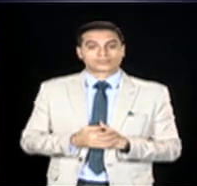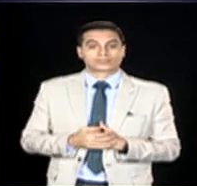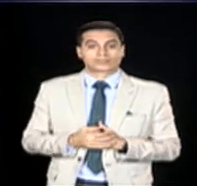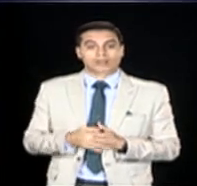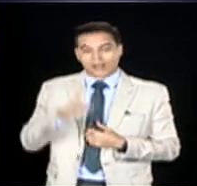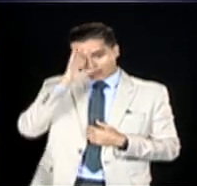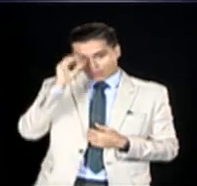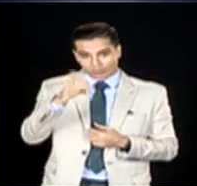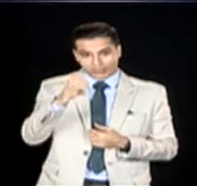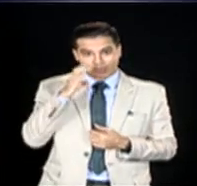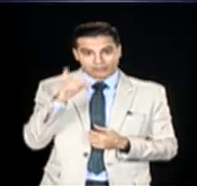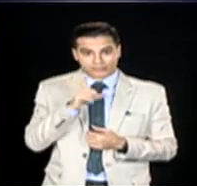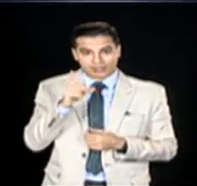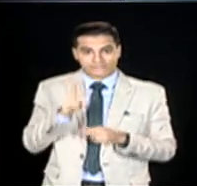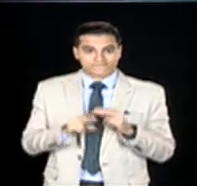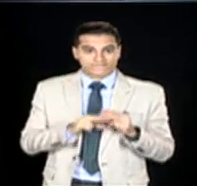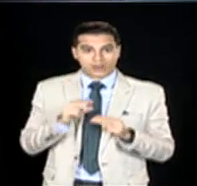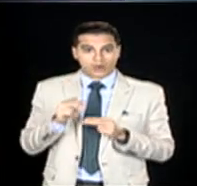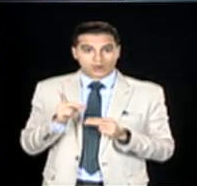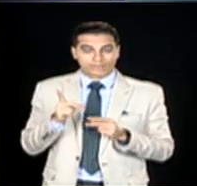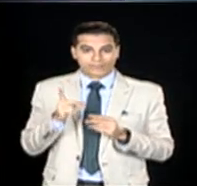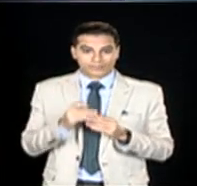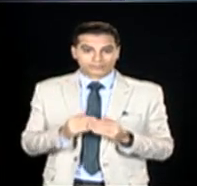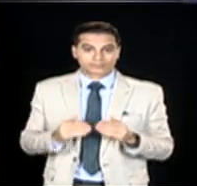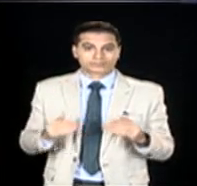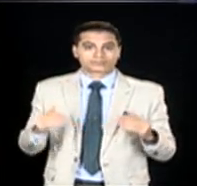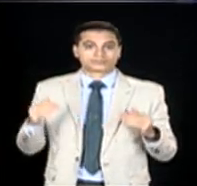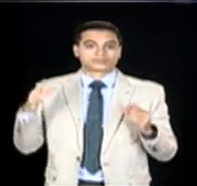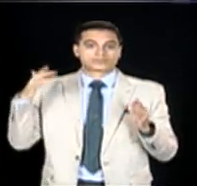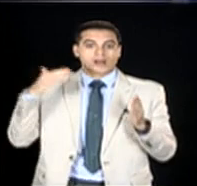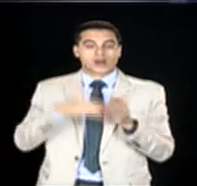لو الإجابة صح بشوية الفيوم إلى المباراة النهائية.